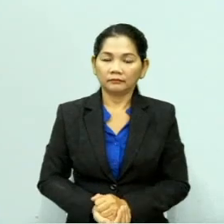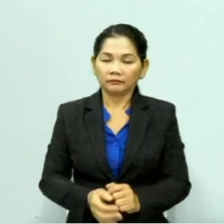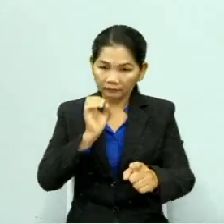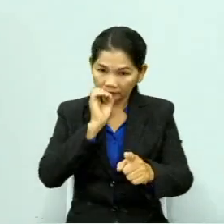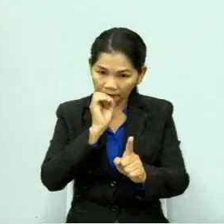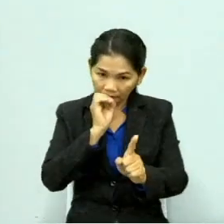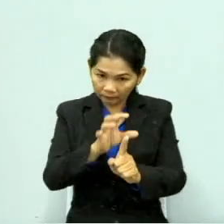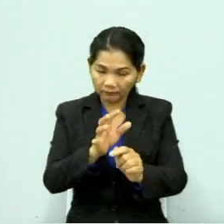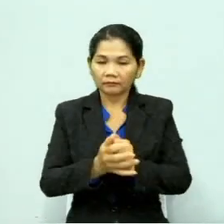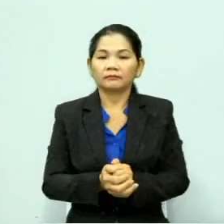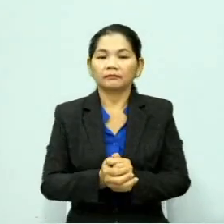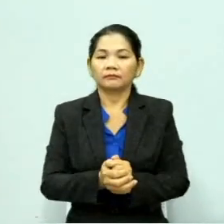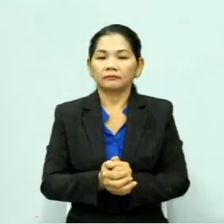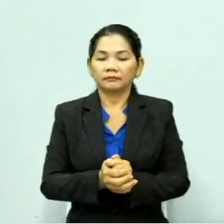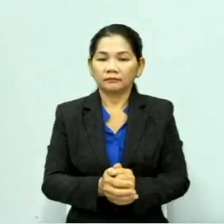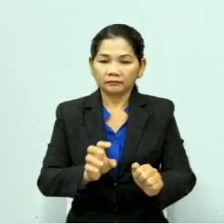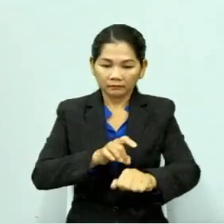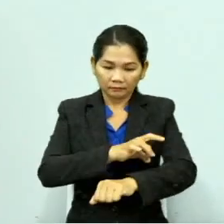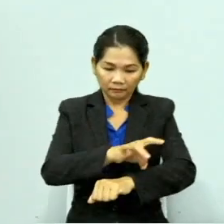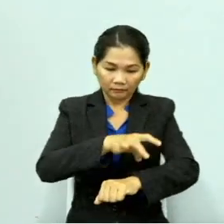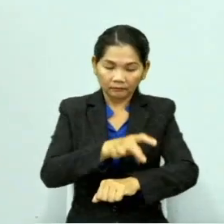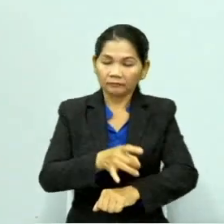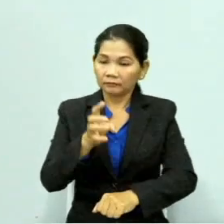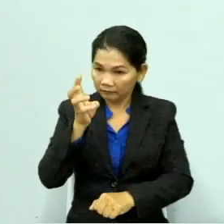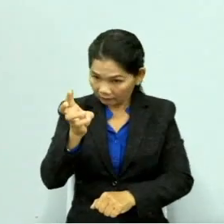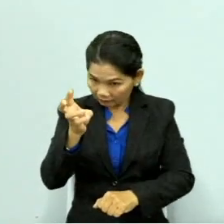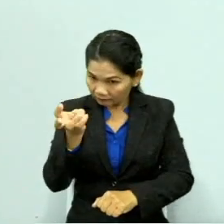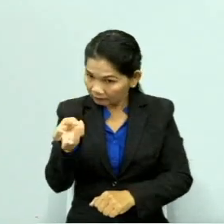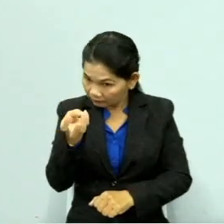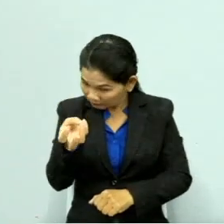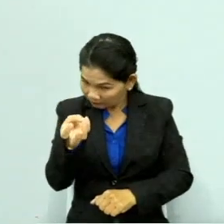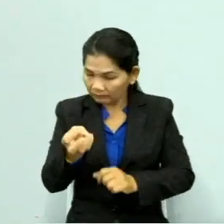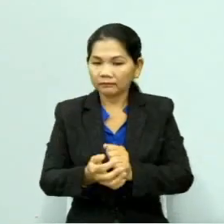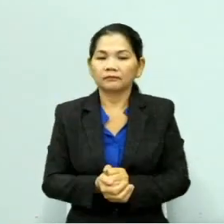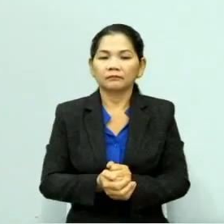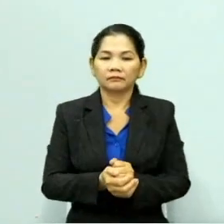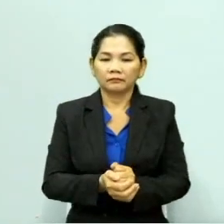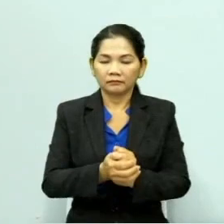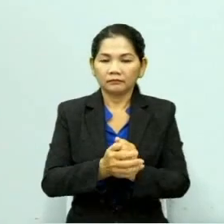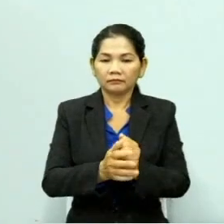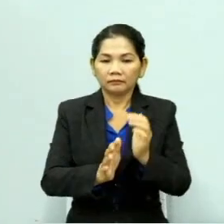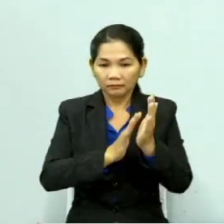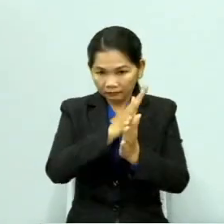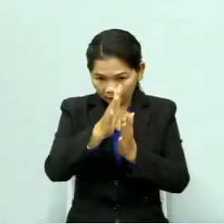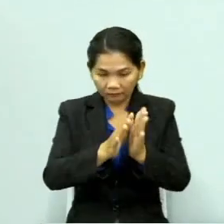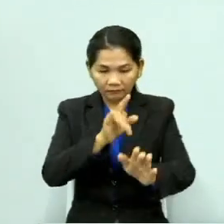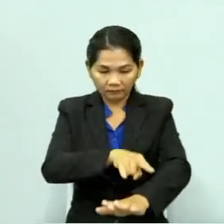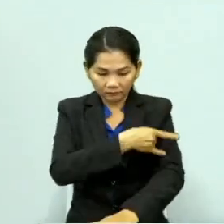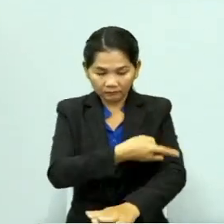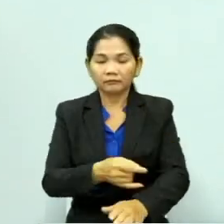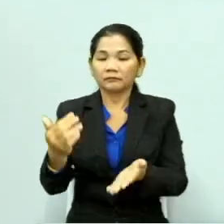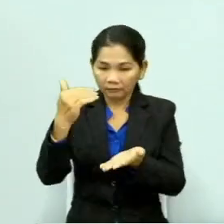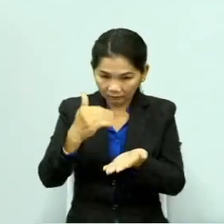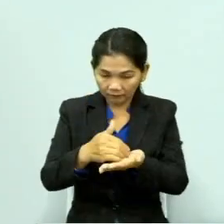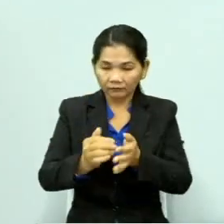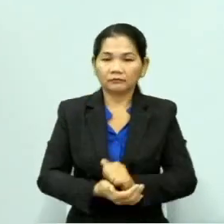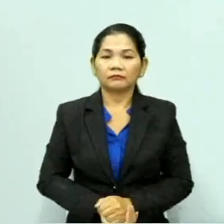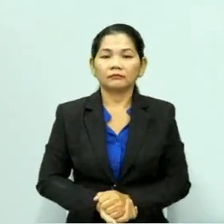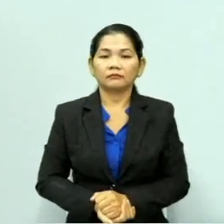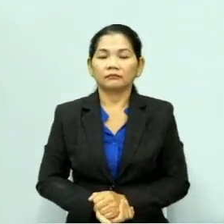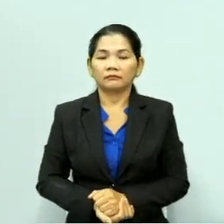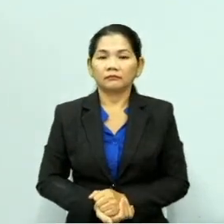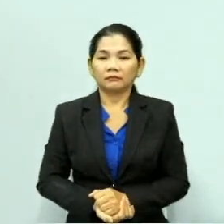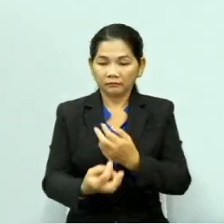đoàn tiệt chà nè cừu tục bê xùm rạp con tạng ọc ní chà án ạ tạp bọt mê sâu ní mà đoàn tiệt chà đàm